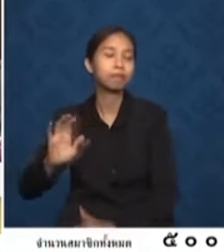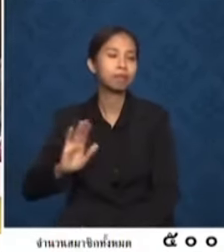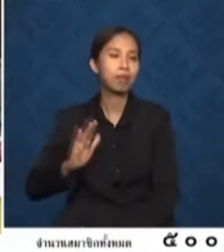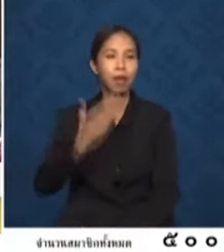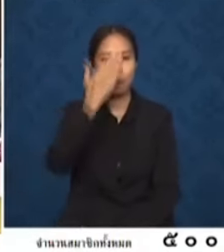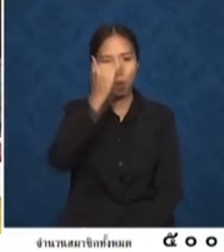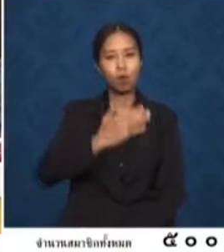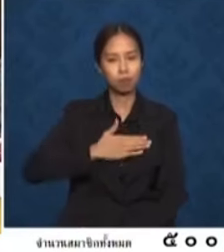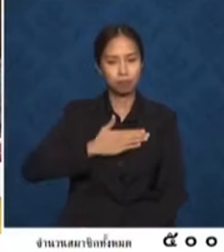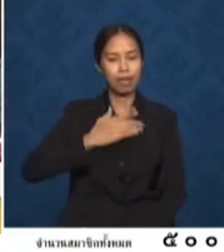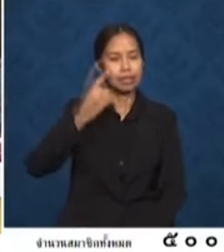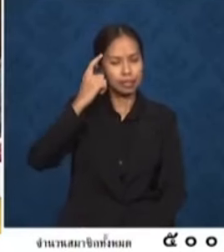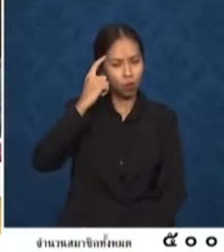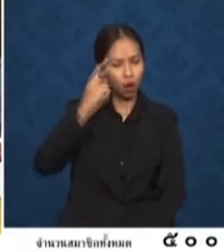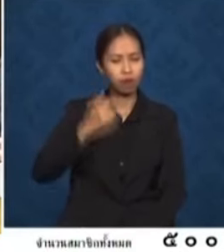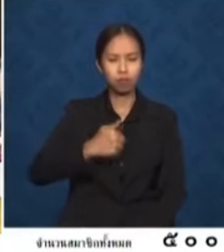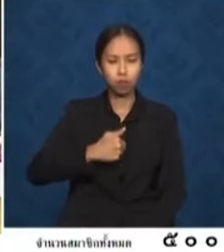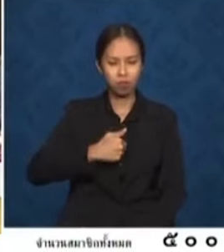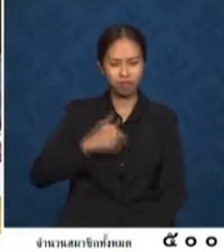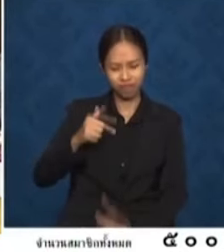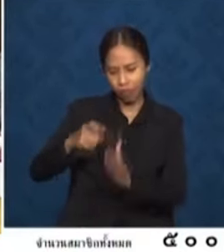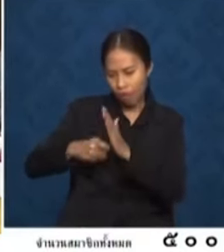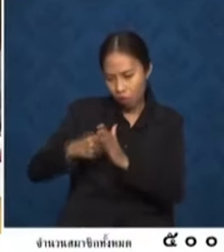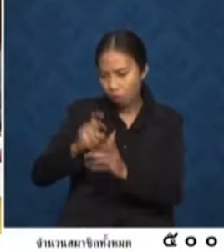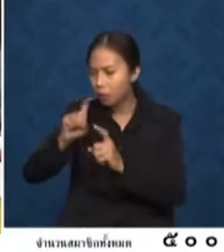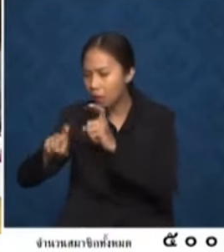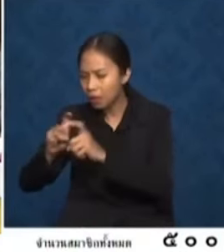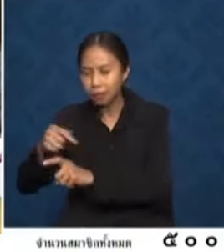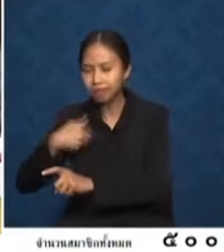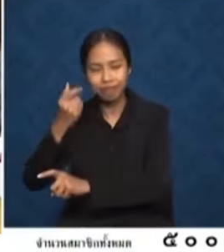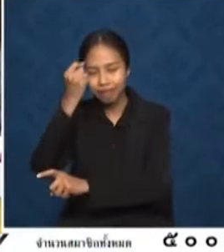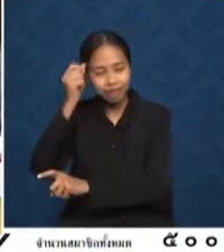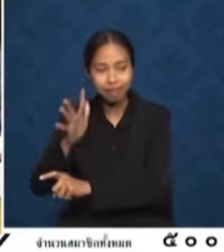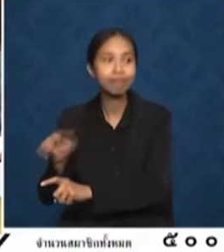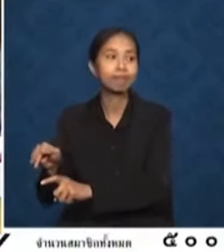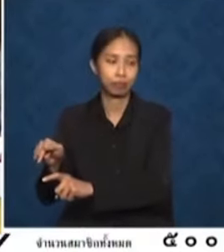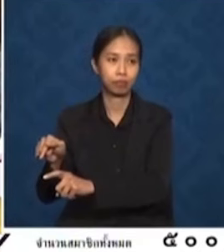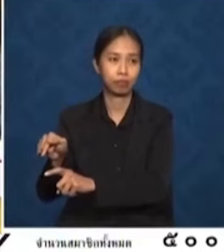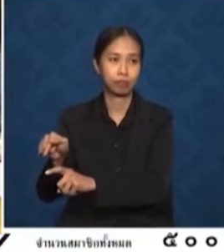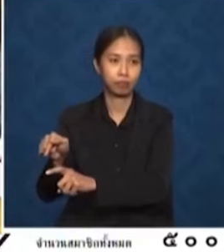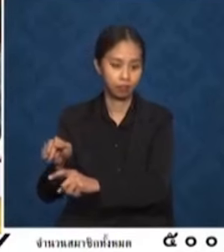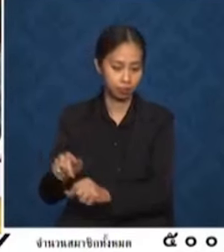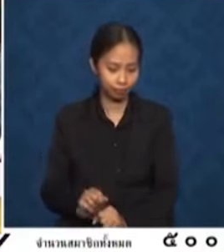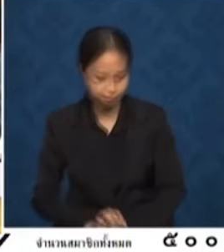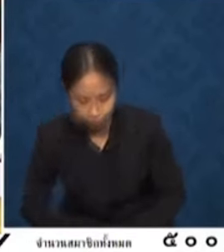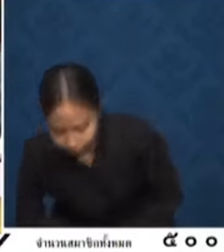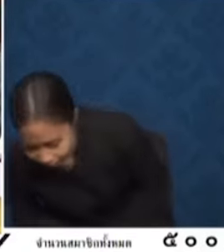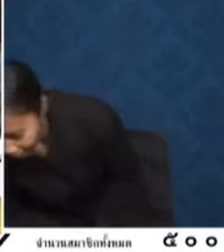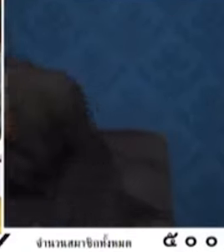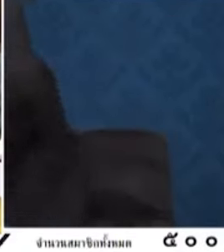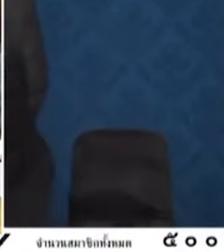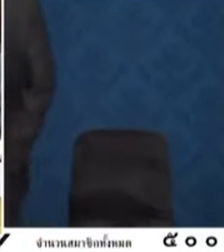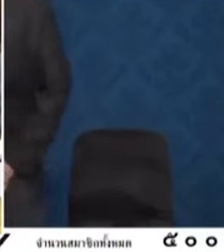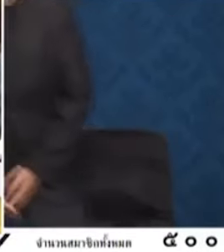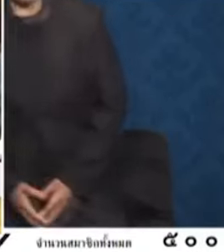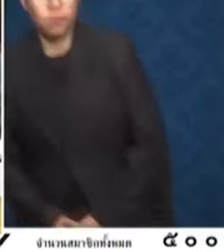สามารถไปทำความเข้าใจหรือหาเหตุผลได้จากบุคคลคนนั้นครับท่านประธานที่เครพ